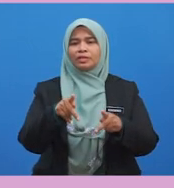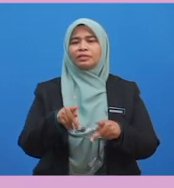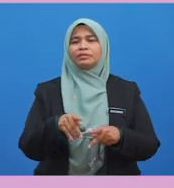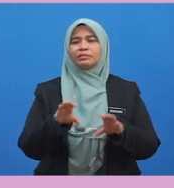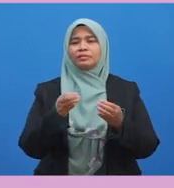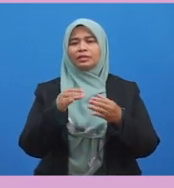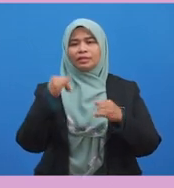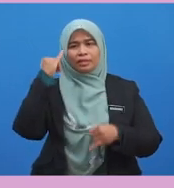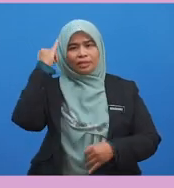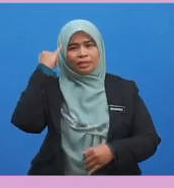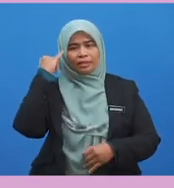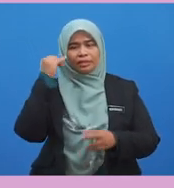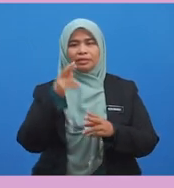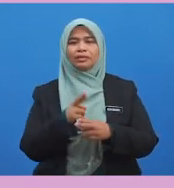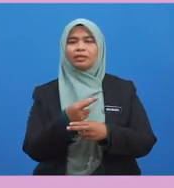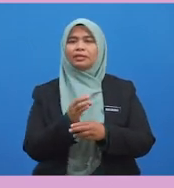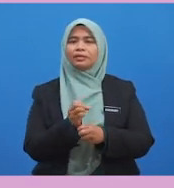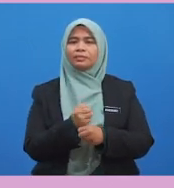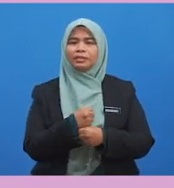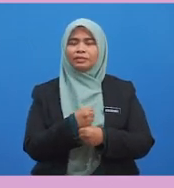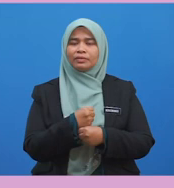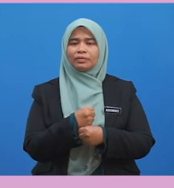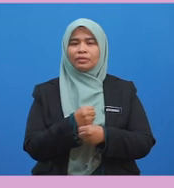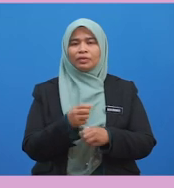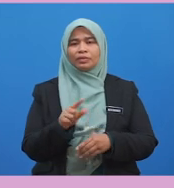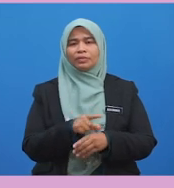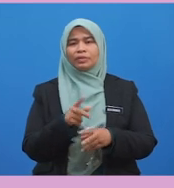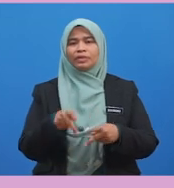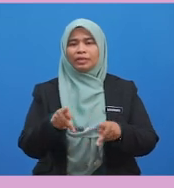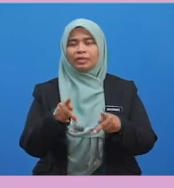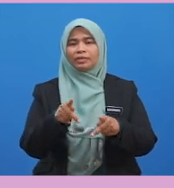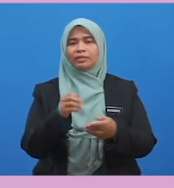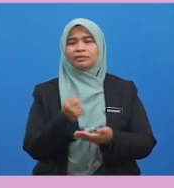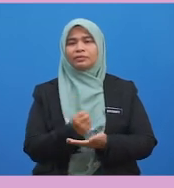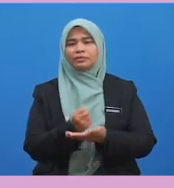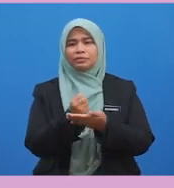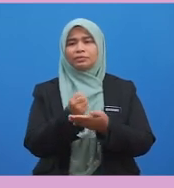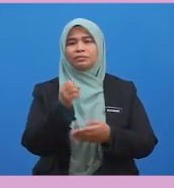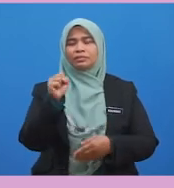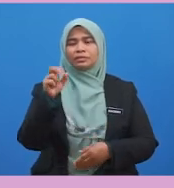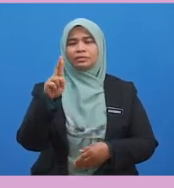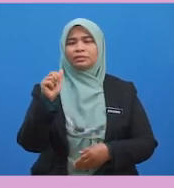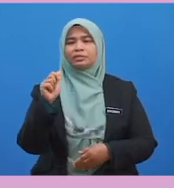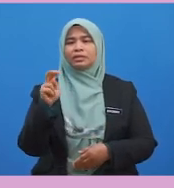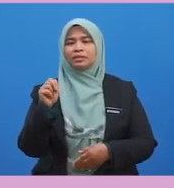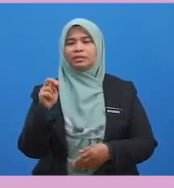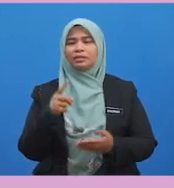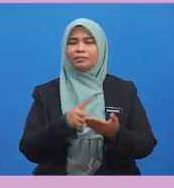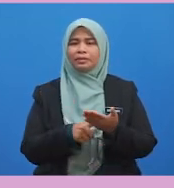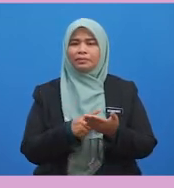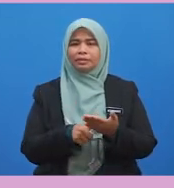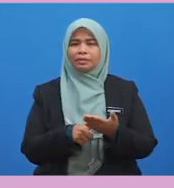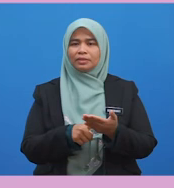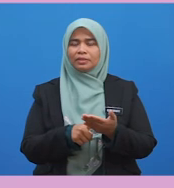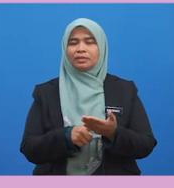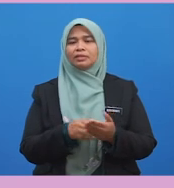menjana idea reka bentuk melalui kaedah sumbang saran, perbincangan atau